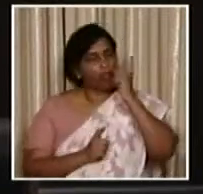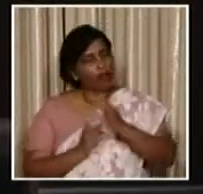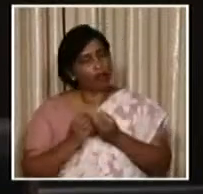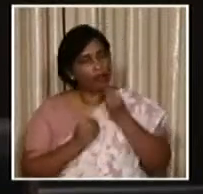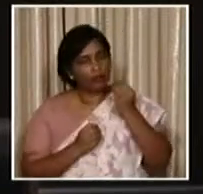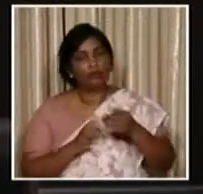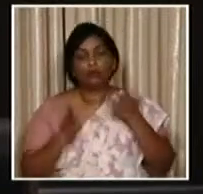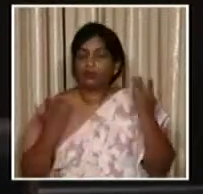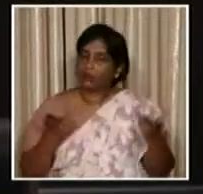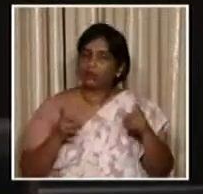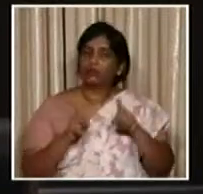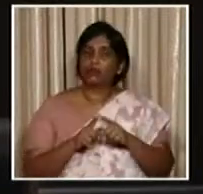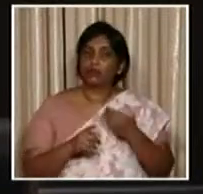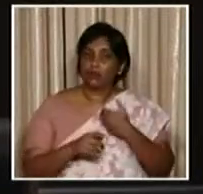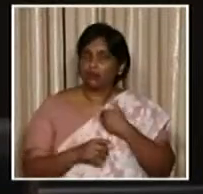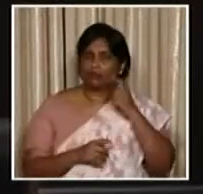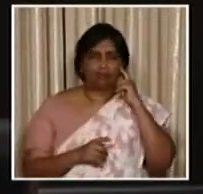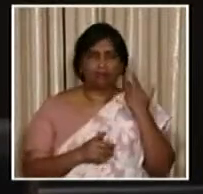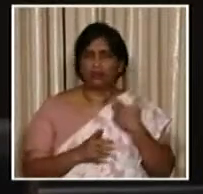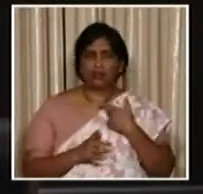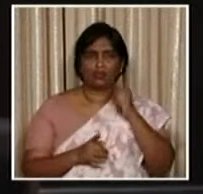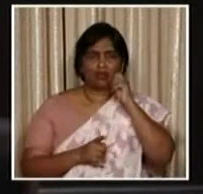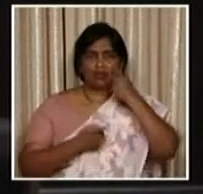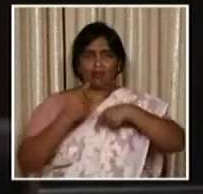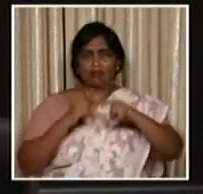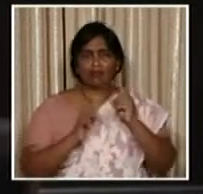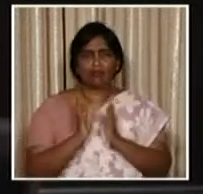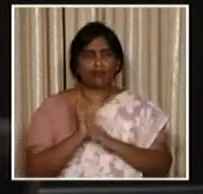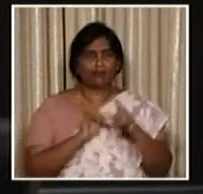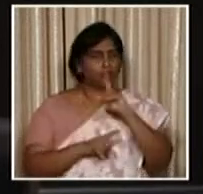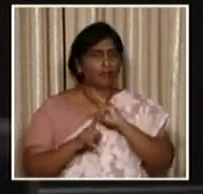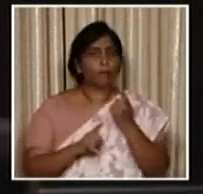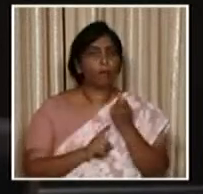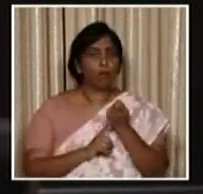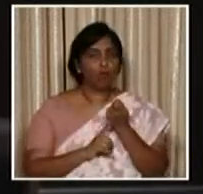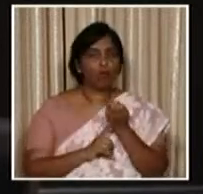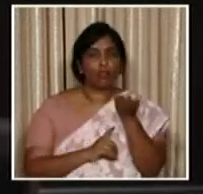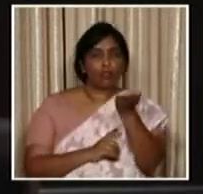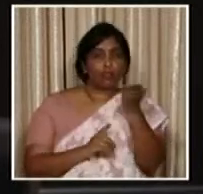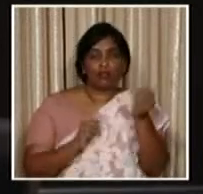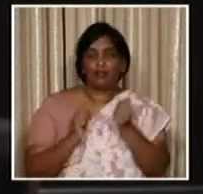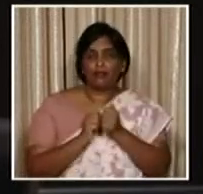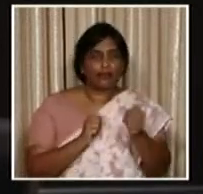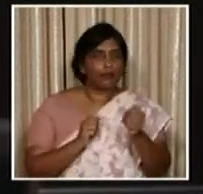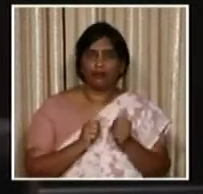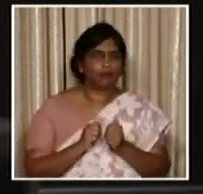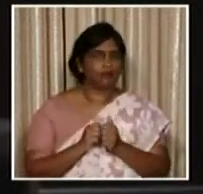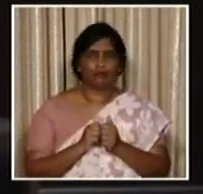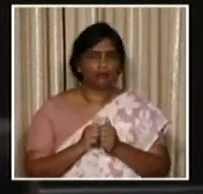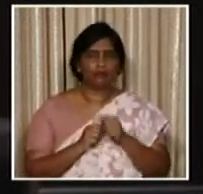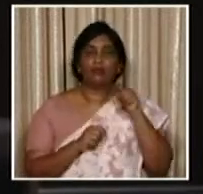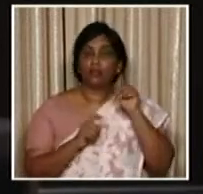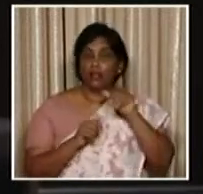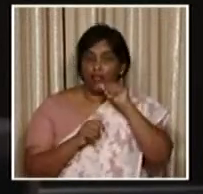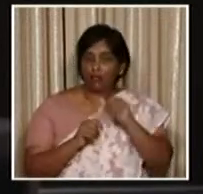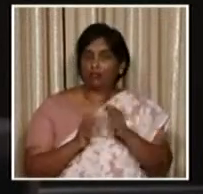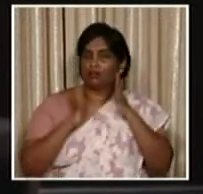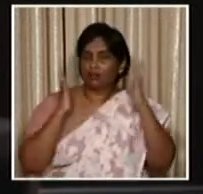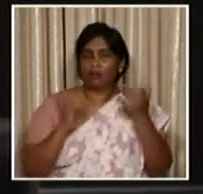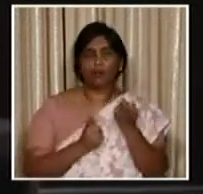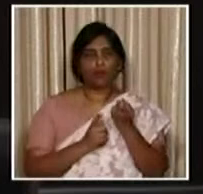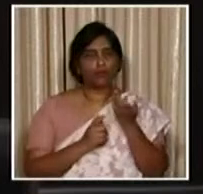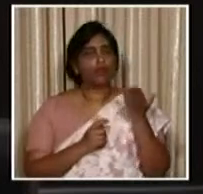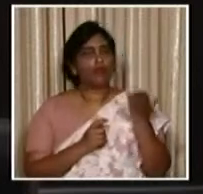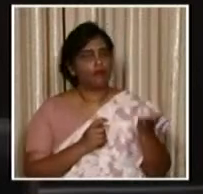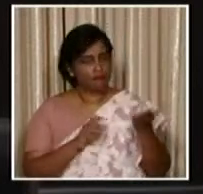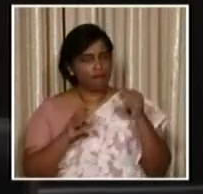කරන්න එහෙමත් නැත්නම් මම හිතන්නේ කතෝලික සභාව කියන්නේ මුදල් කාගෙන්වත් අරන් වැඩ කරන්න ඕන සභාවක් කියලා ඇති වෙන්න කතෝලික